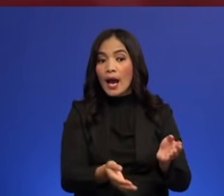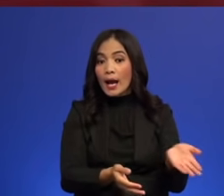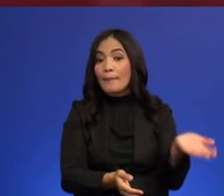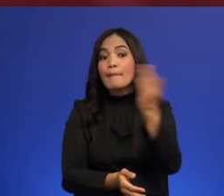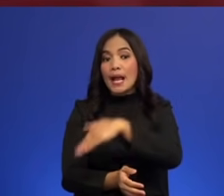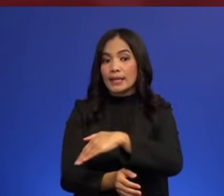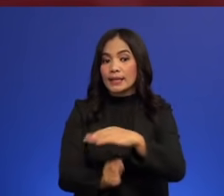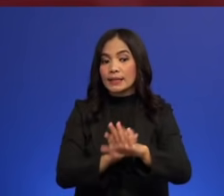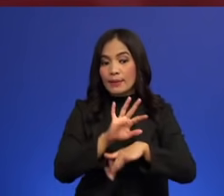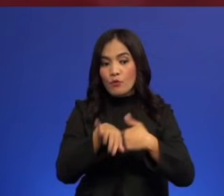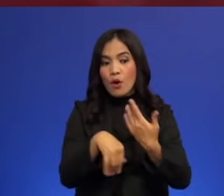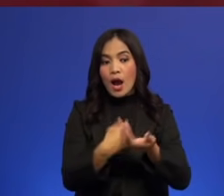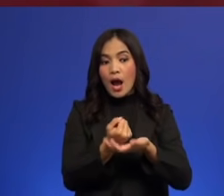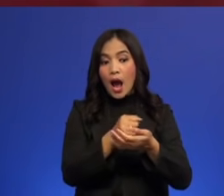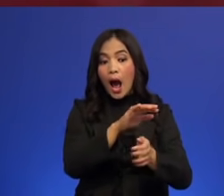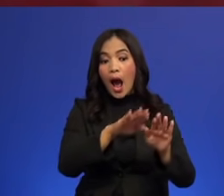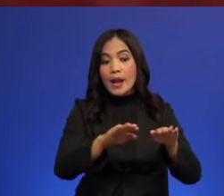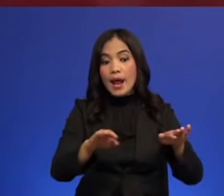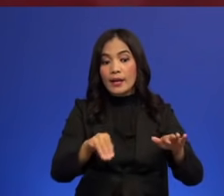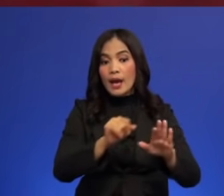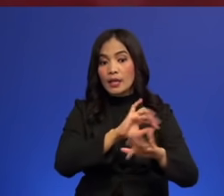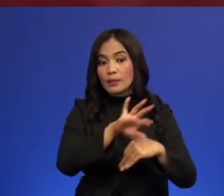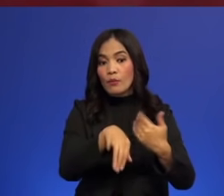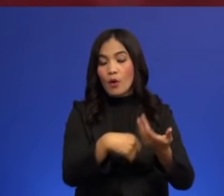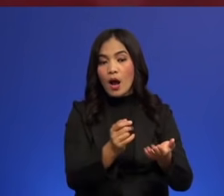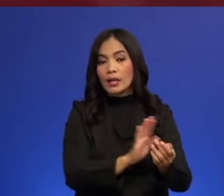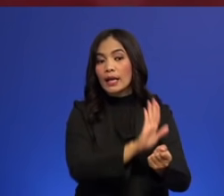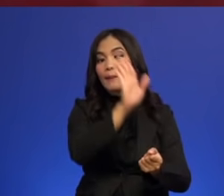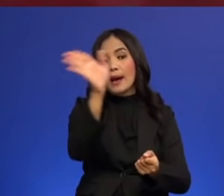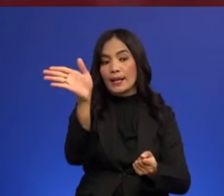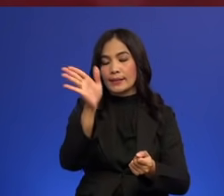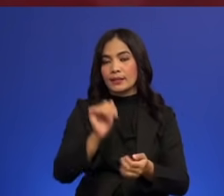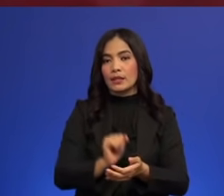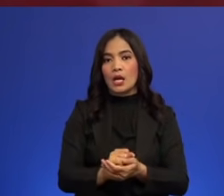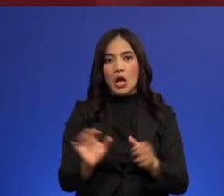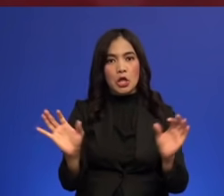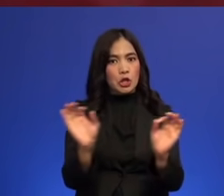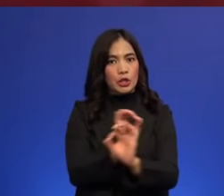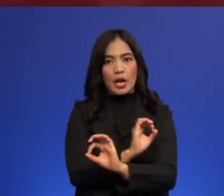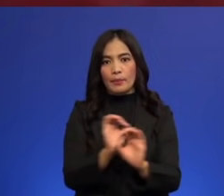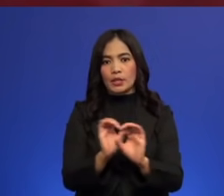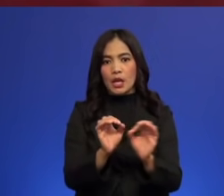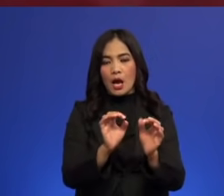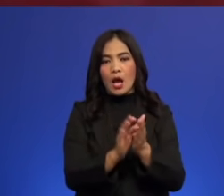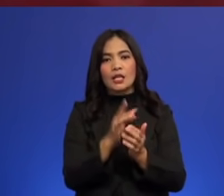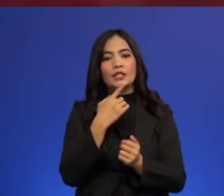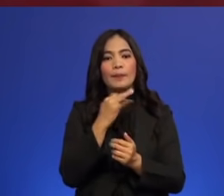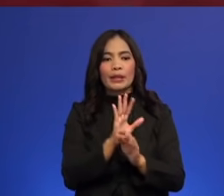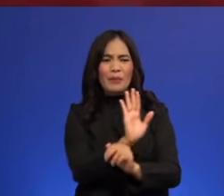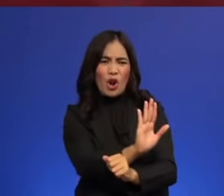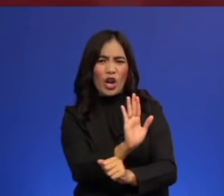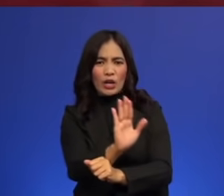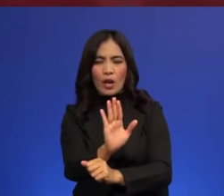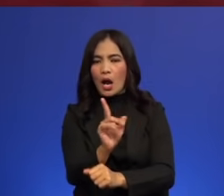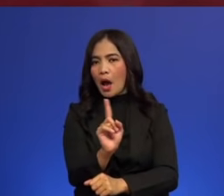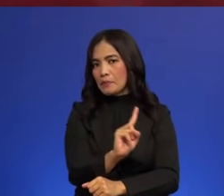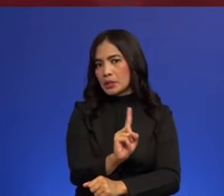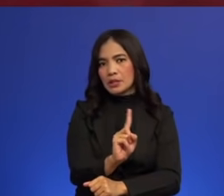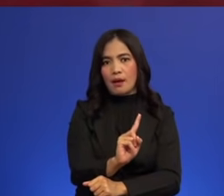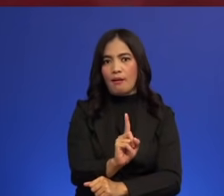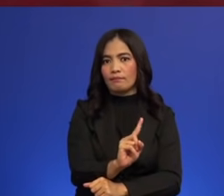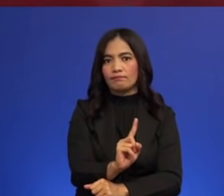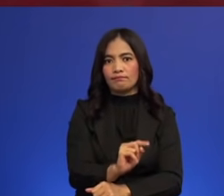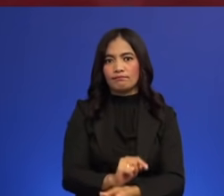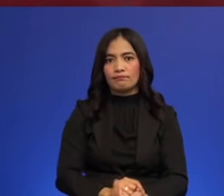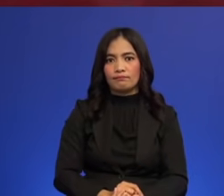manusia. Dan manusia yang disuruh kembali tersebut tidak bisa menolak atau menyangkal.